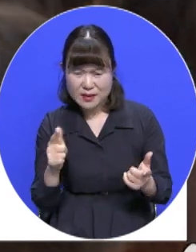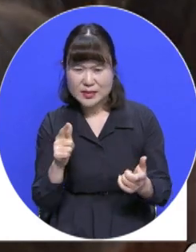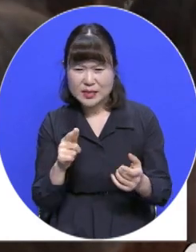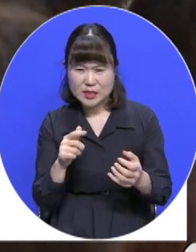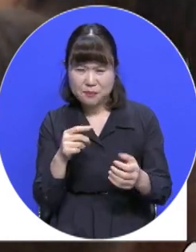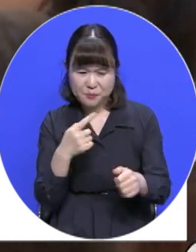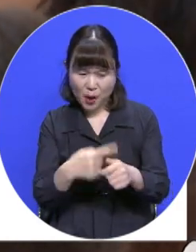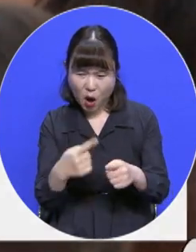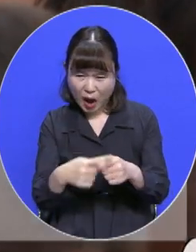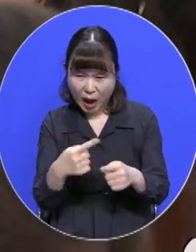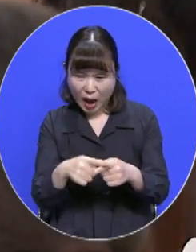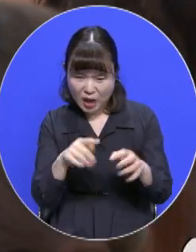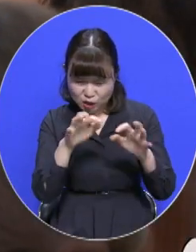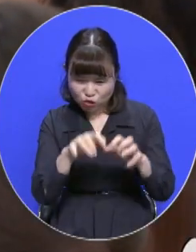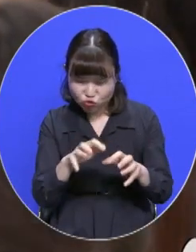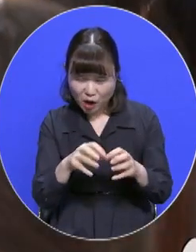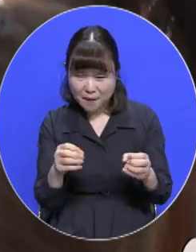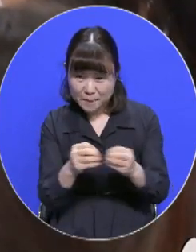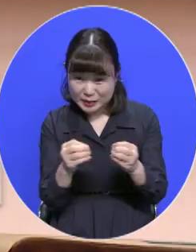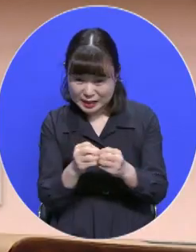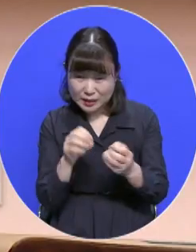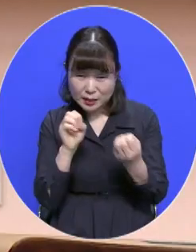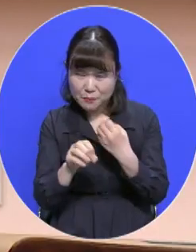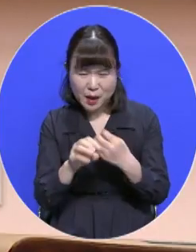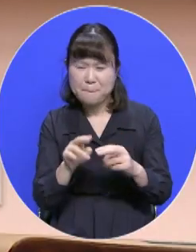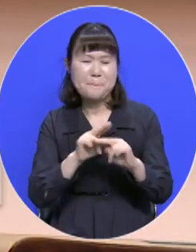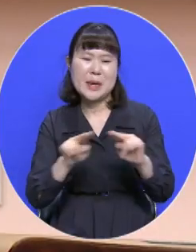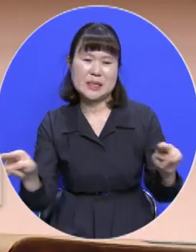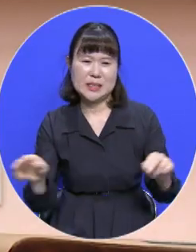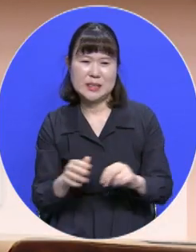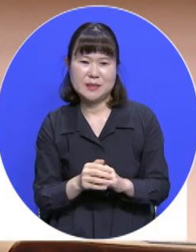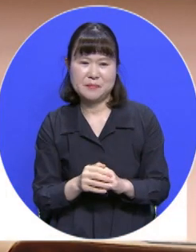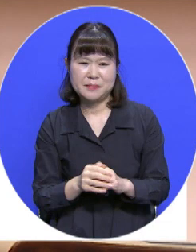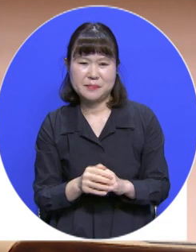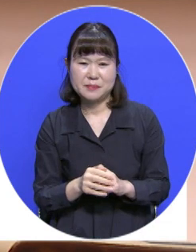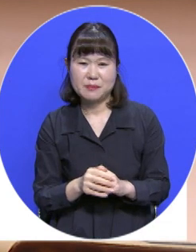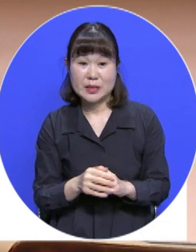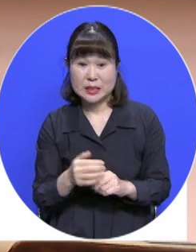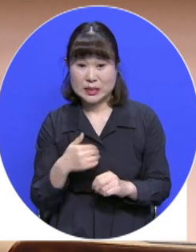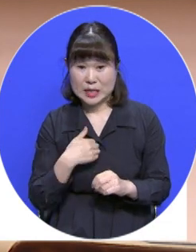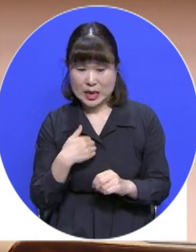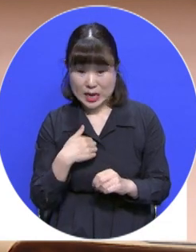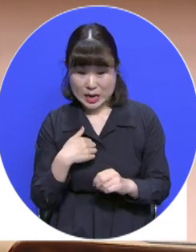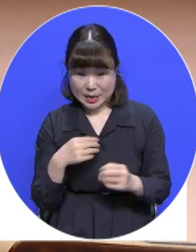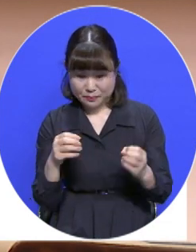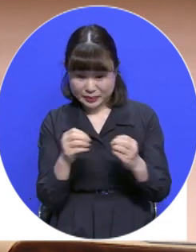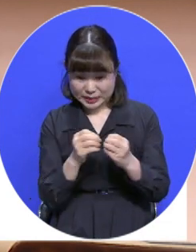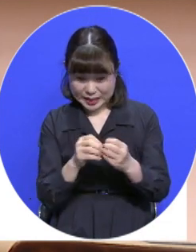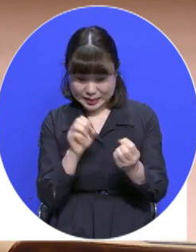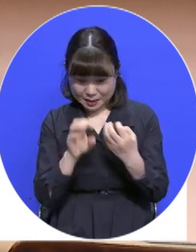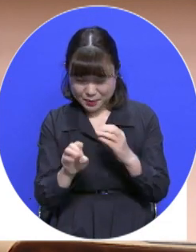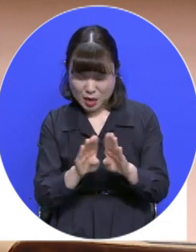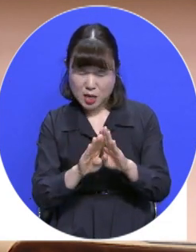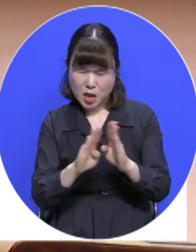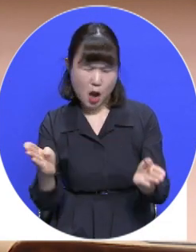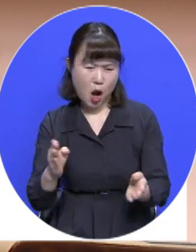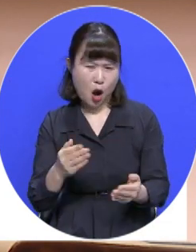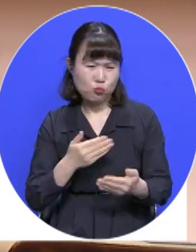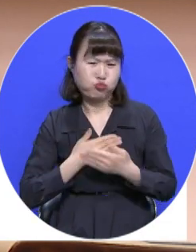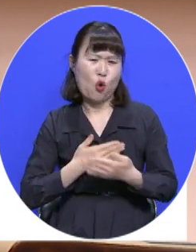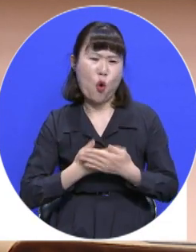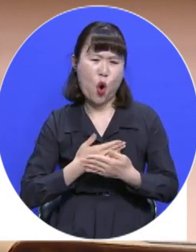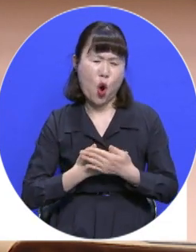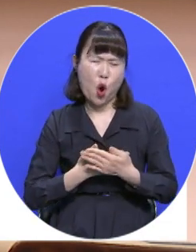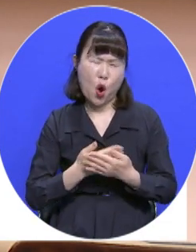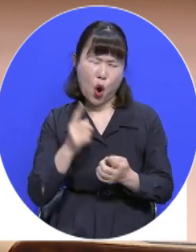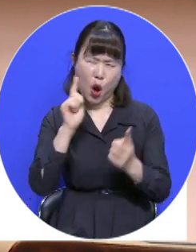답변은 교육부 차원에서 폐지하기로 했습니다. 사실은 제가 그 결과를 열어보지를 않아요.